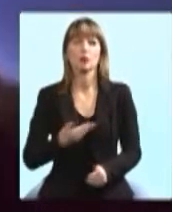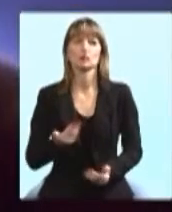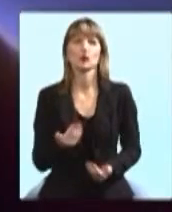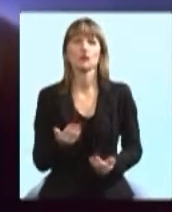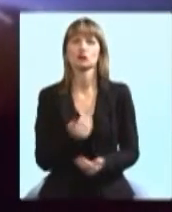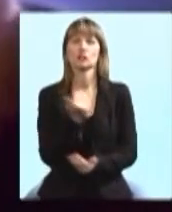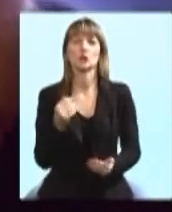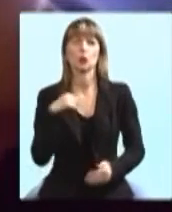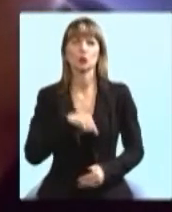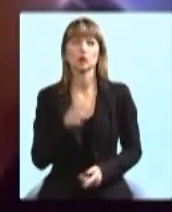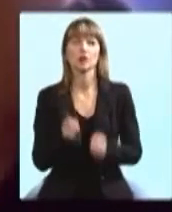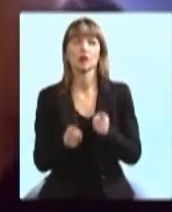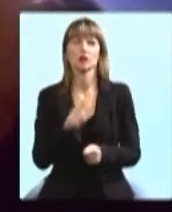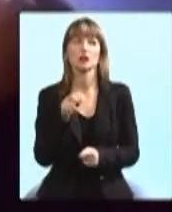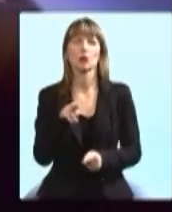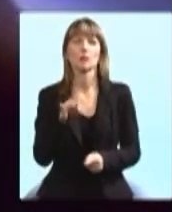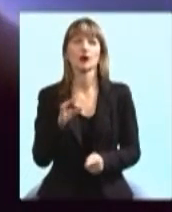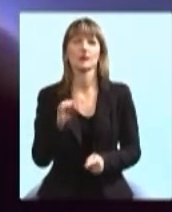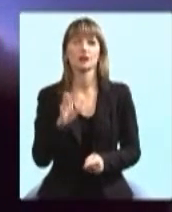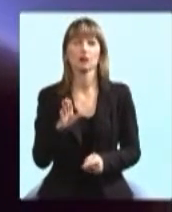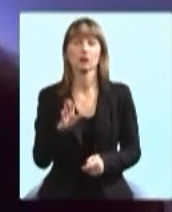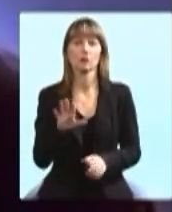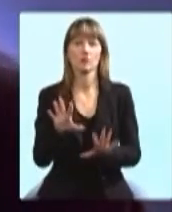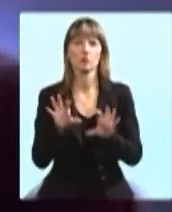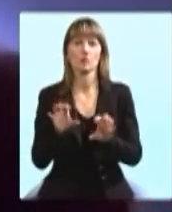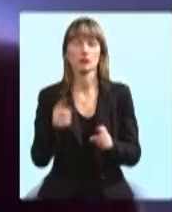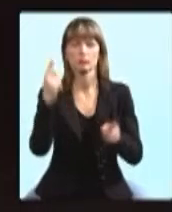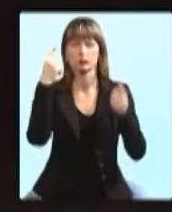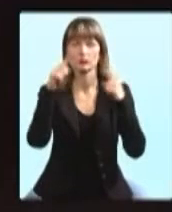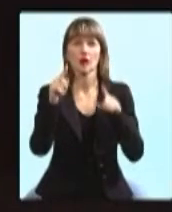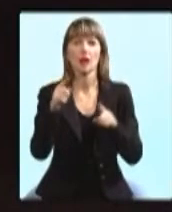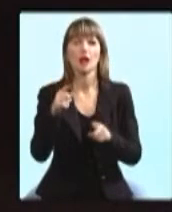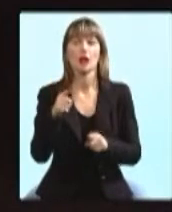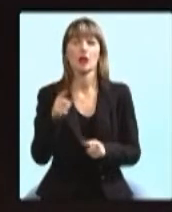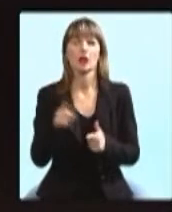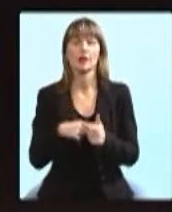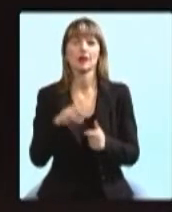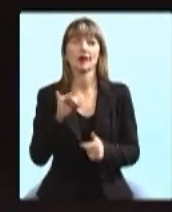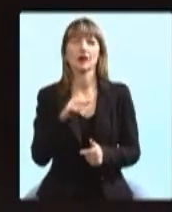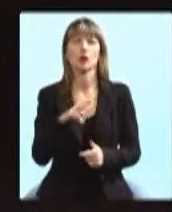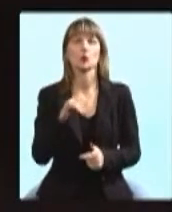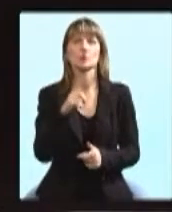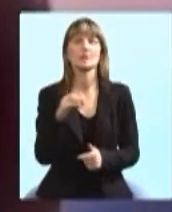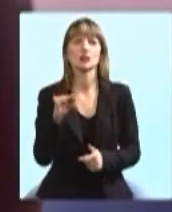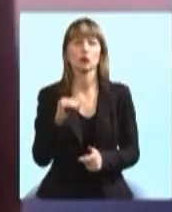душа. Інколи за привидів сприймають галюцинації чи ілюзії, тобто зорову оману.